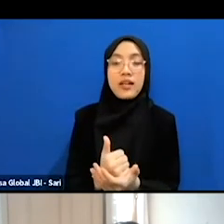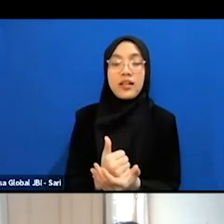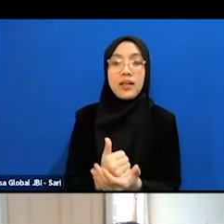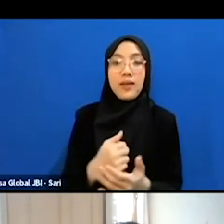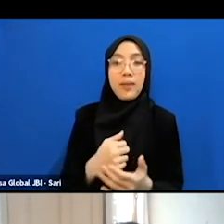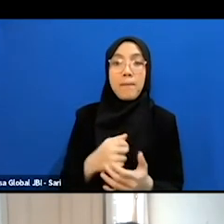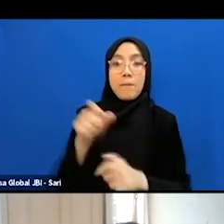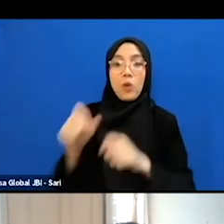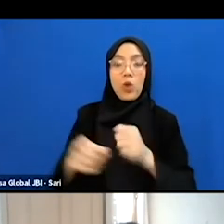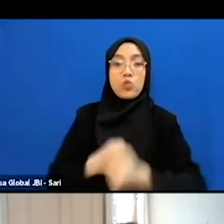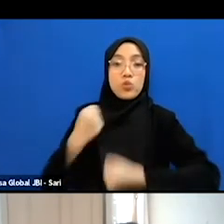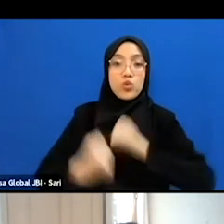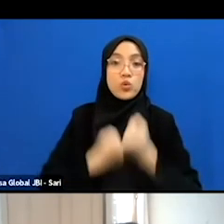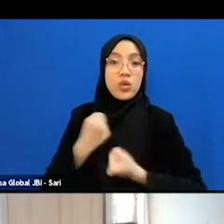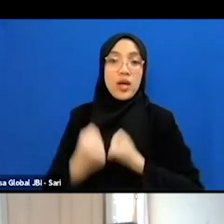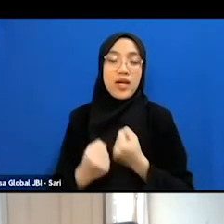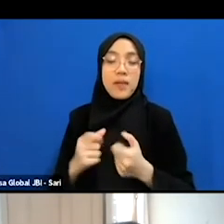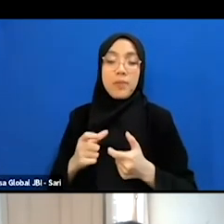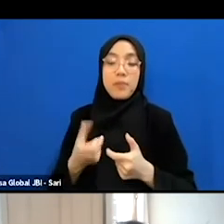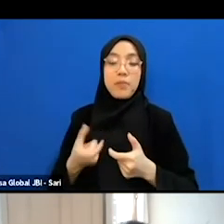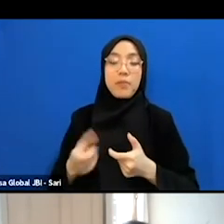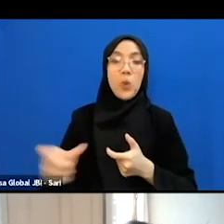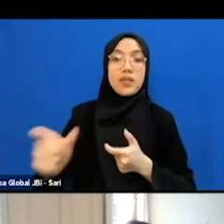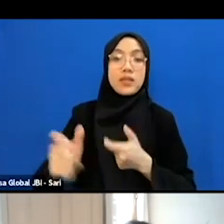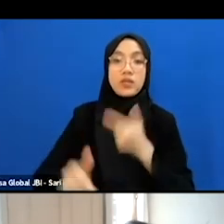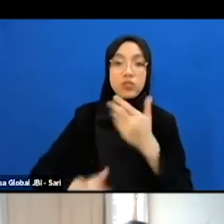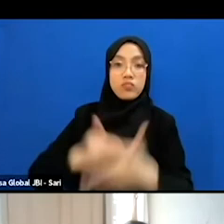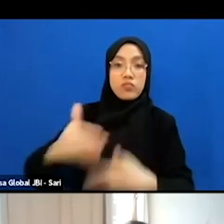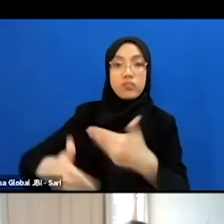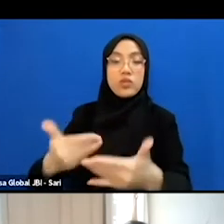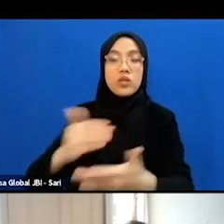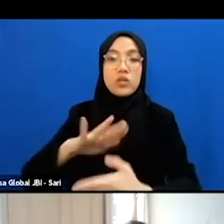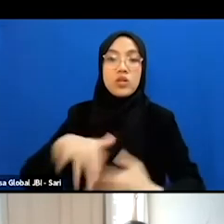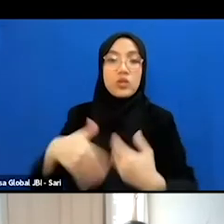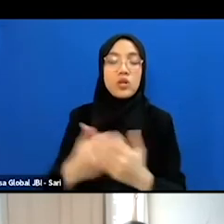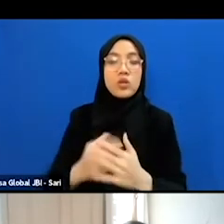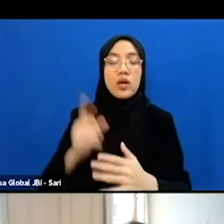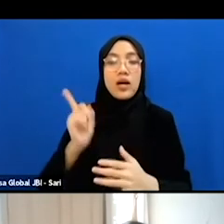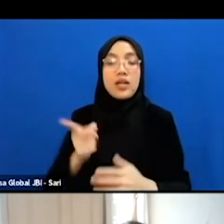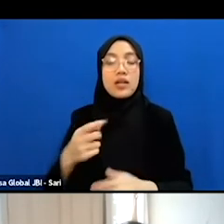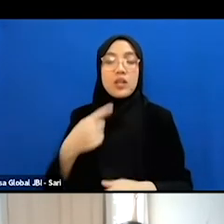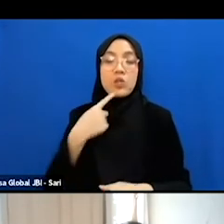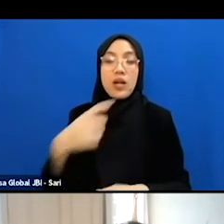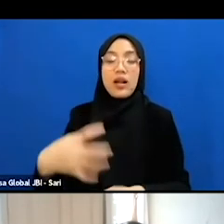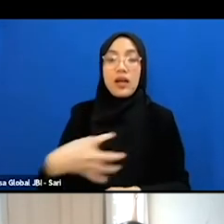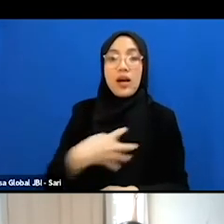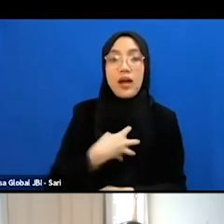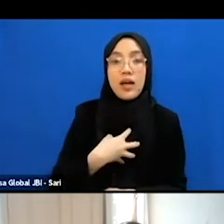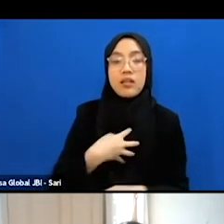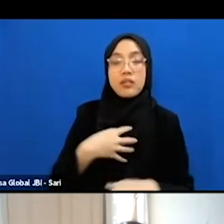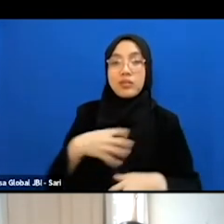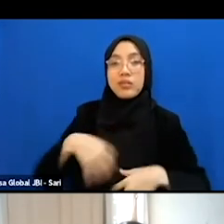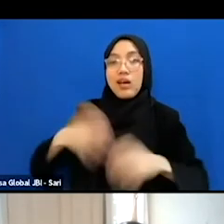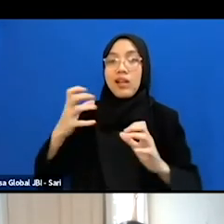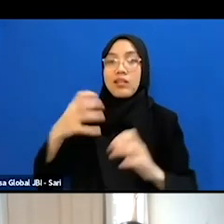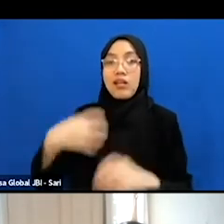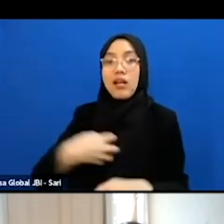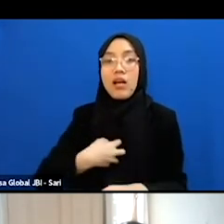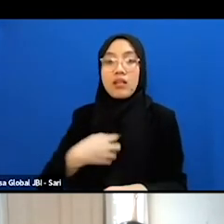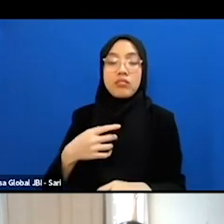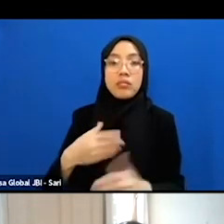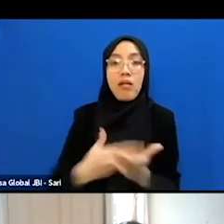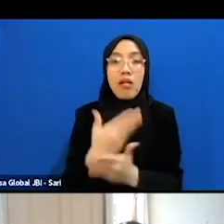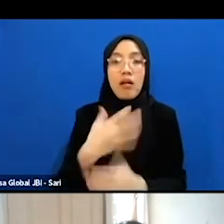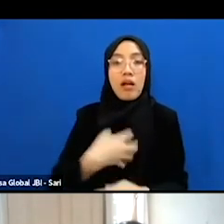pelaku usaha dalam proses-proses kimia itu juga ada Iman read Thailand di dalamnya dan Shakira